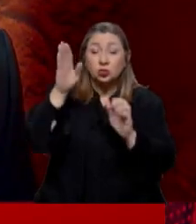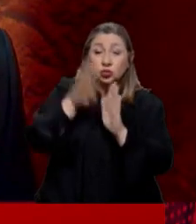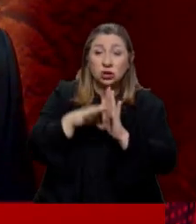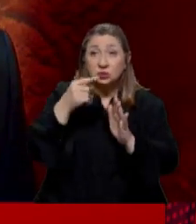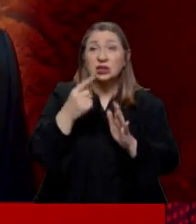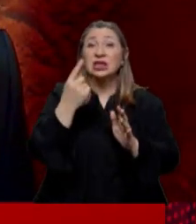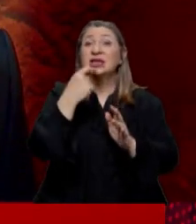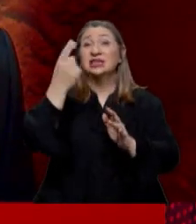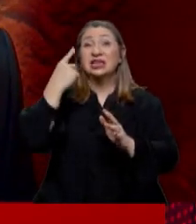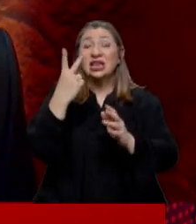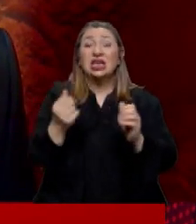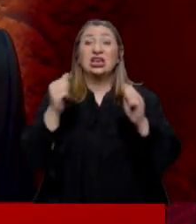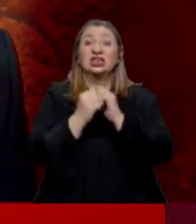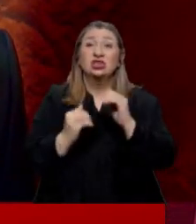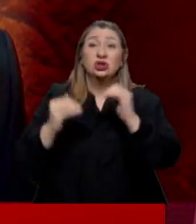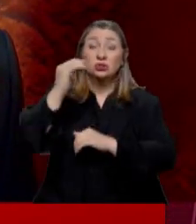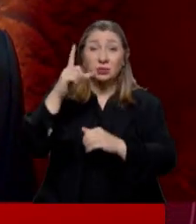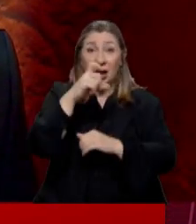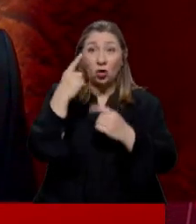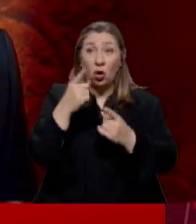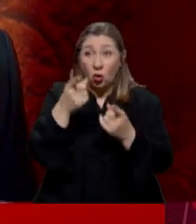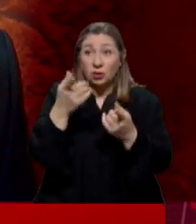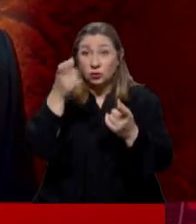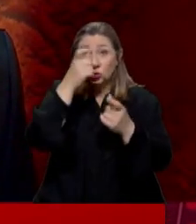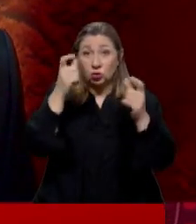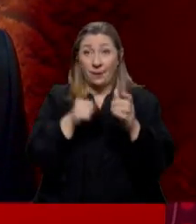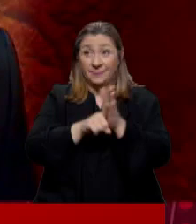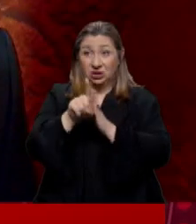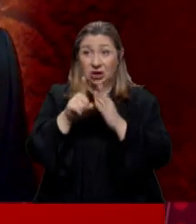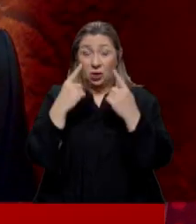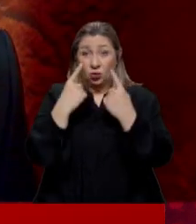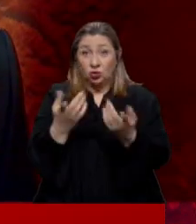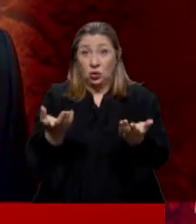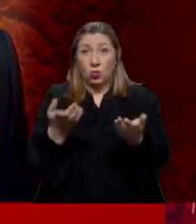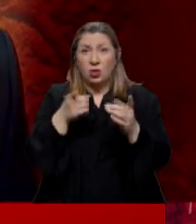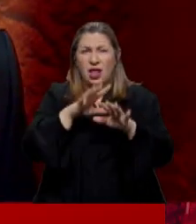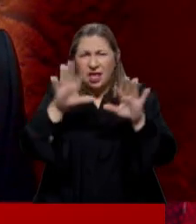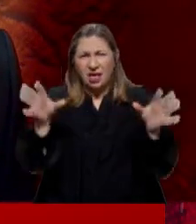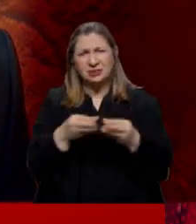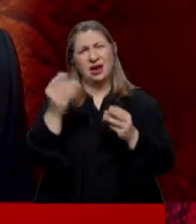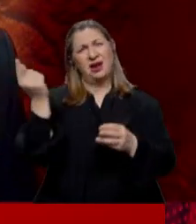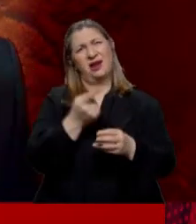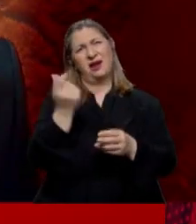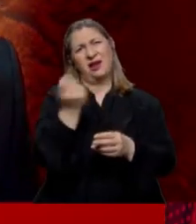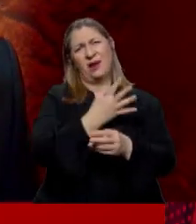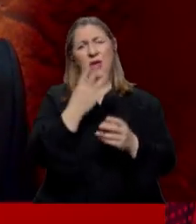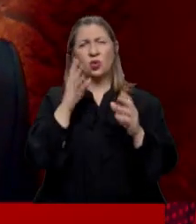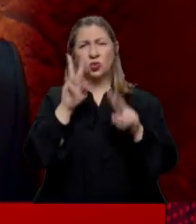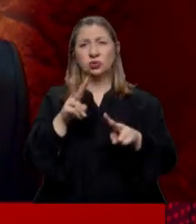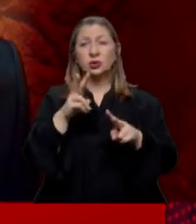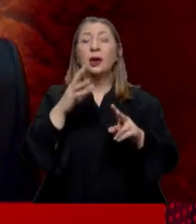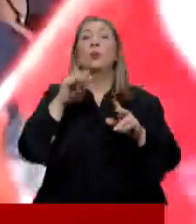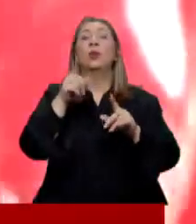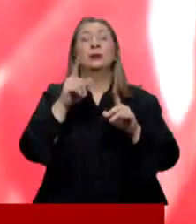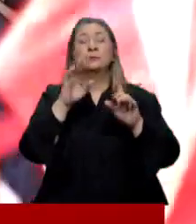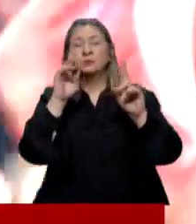demişsiniz geçen senenin iki katına çıkmış aylık bazda orada mı Türkiye başarılar gösteriyor Bunların hepsi rakamlarla ortada illizyon